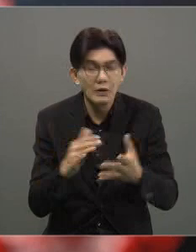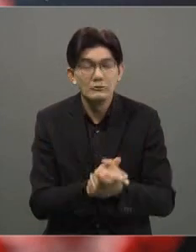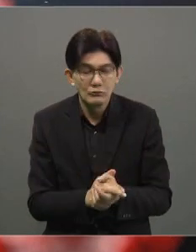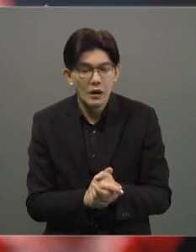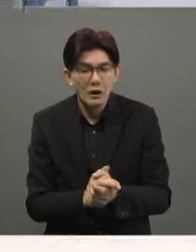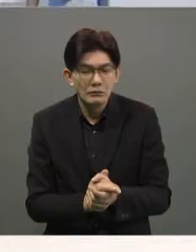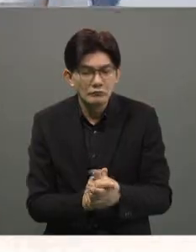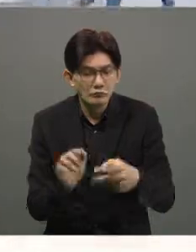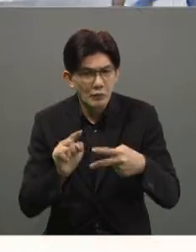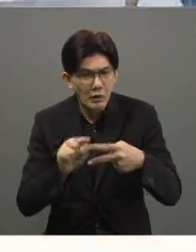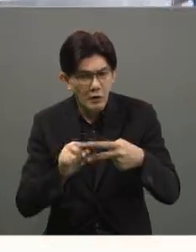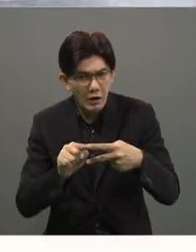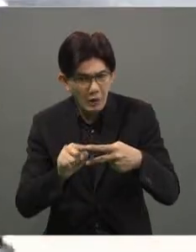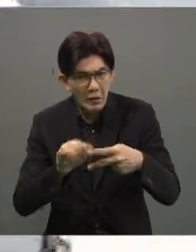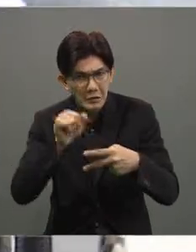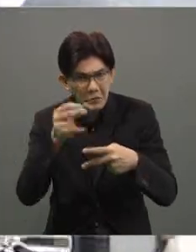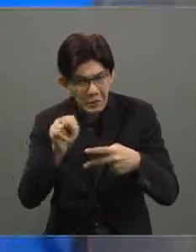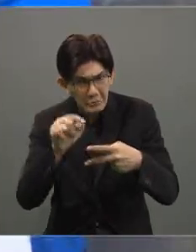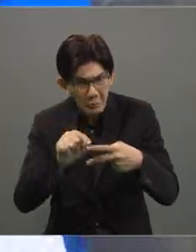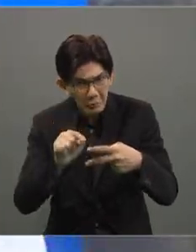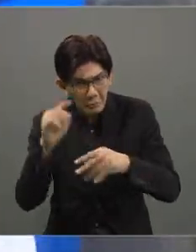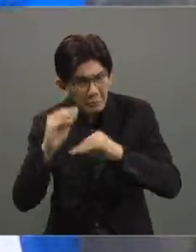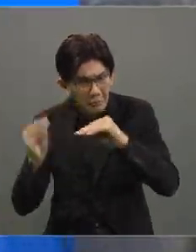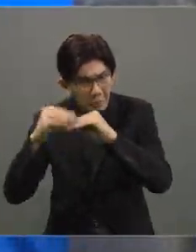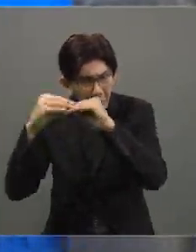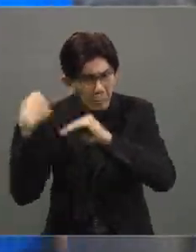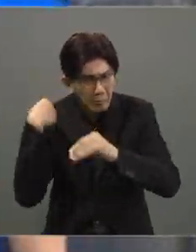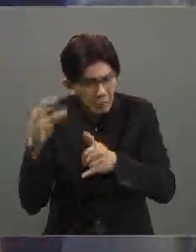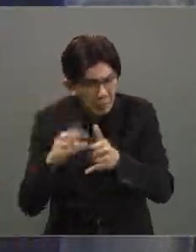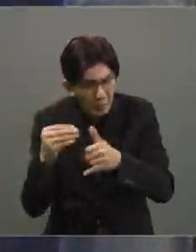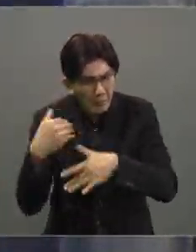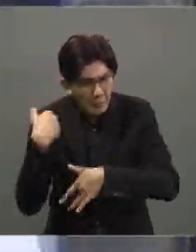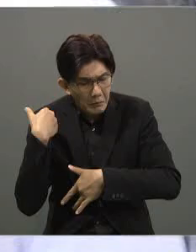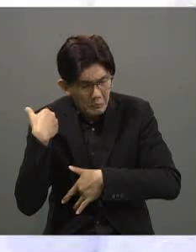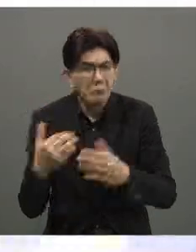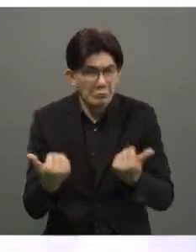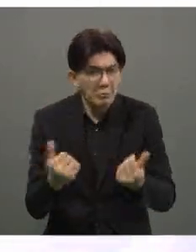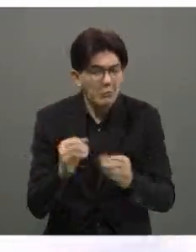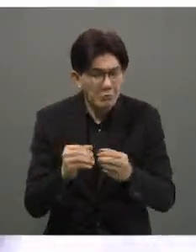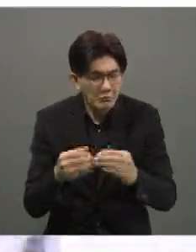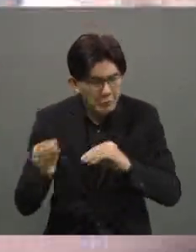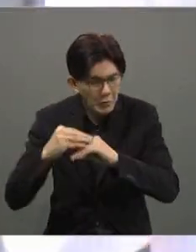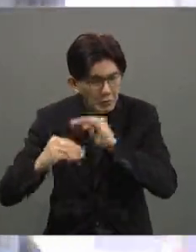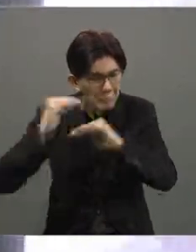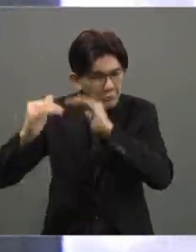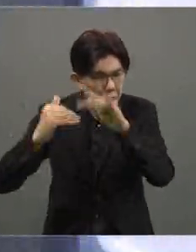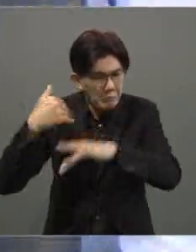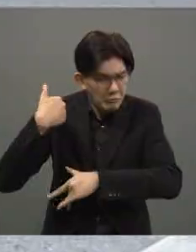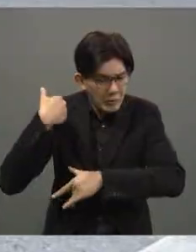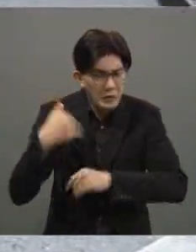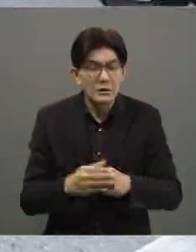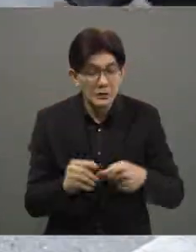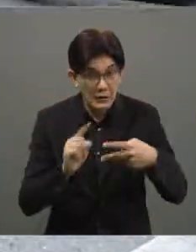เปรียบในการเติบโตก็คือการขยายพันธุ์ของมันเนี่ยแล้วก็คุณลักษณะในการหลบภูมิคุกันมีแนวโน้มและเป็นไปได้ครับว่าเจ้า